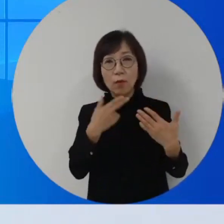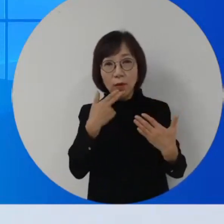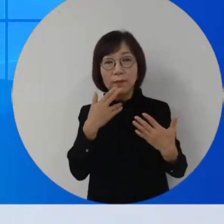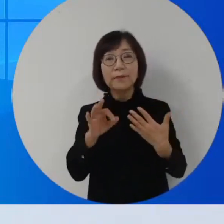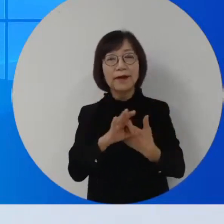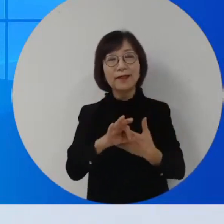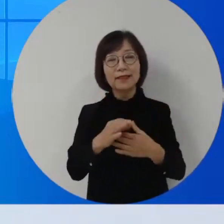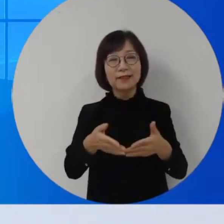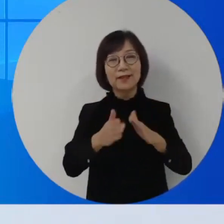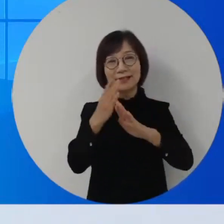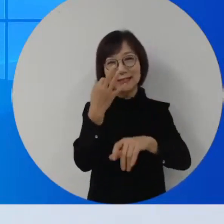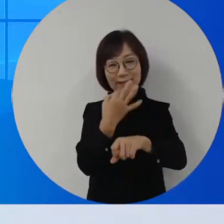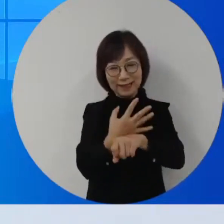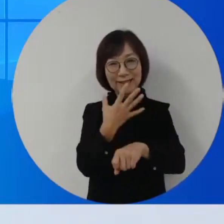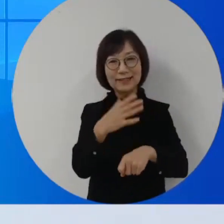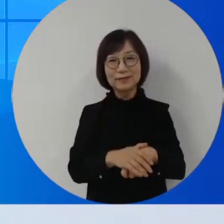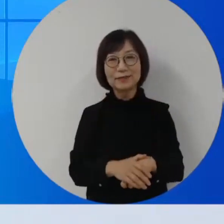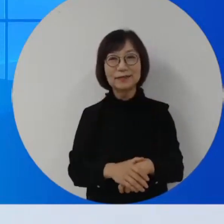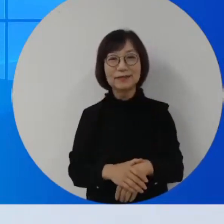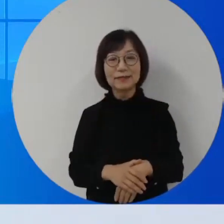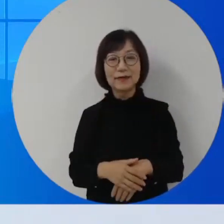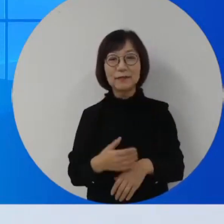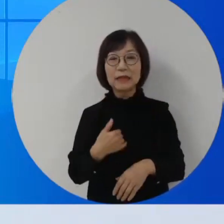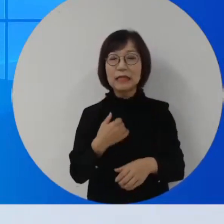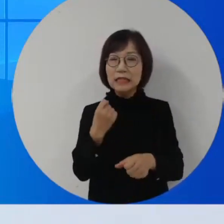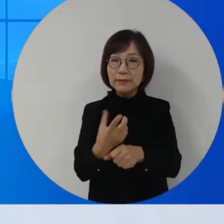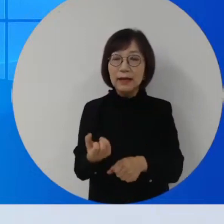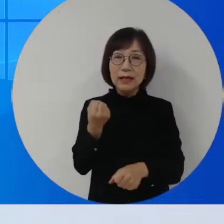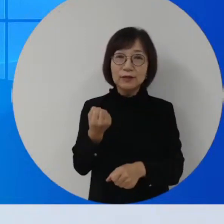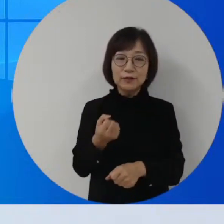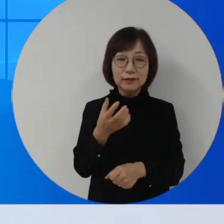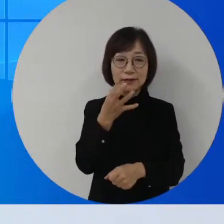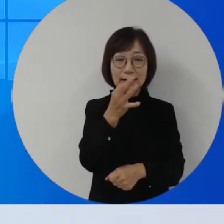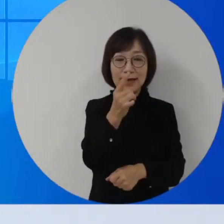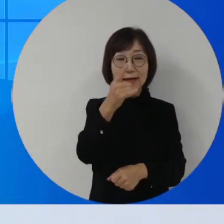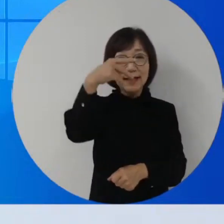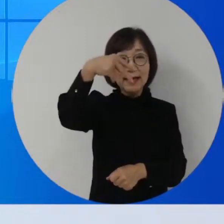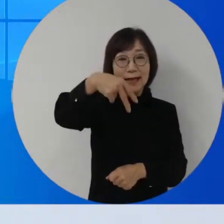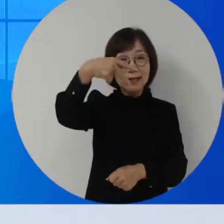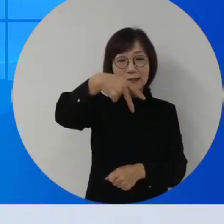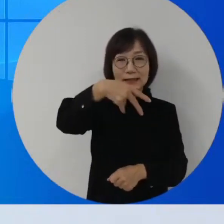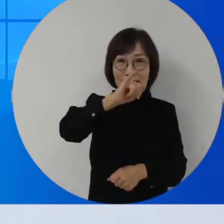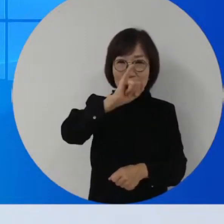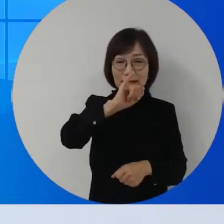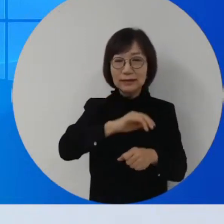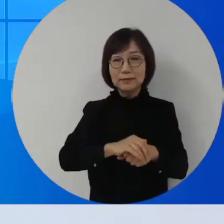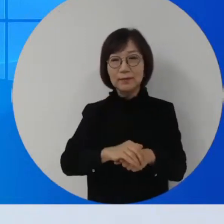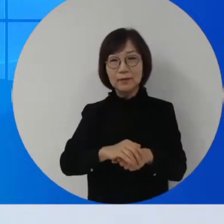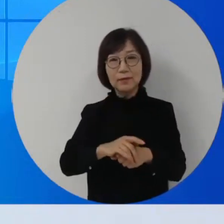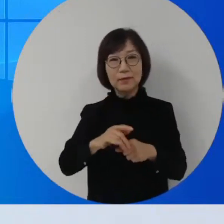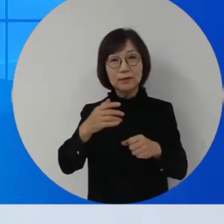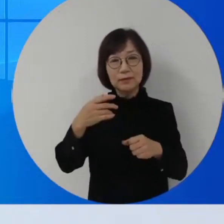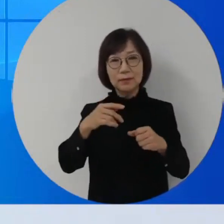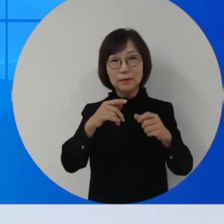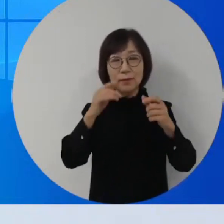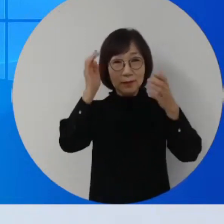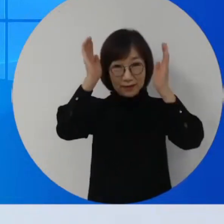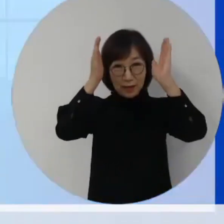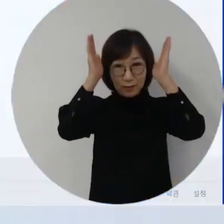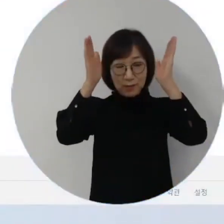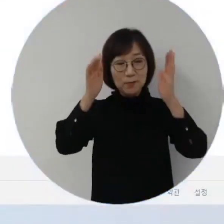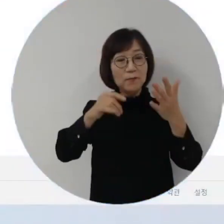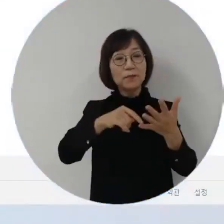우리가 가지고 있는 엣지나 크롬 브라우저를 더블 클릭해서 실행을 해주신 다음에